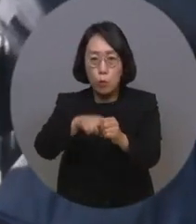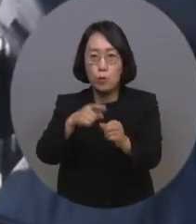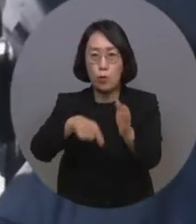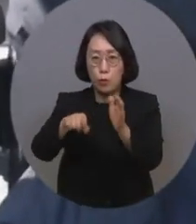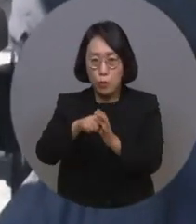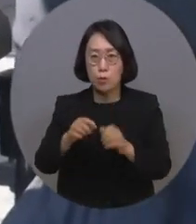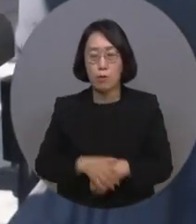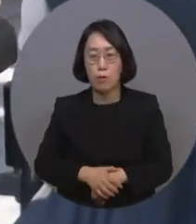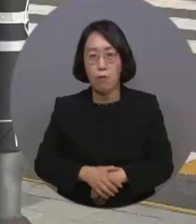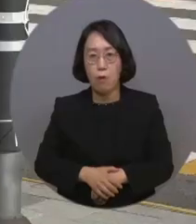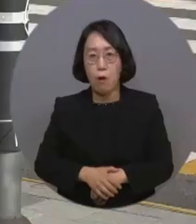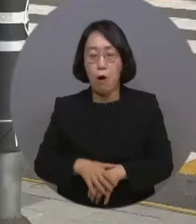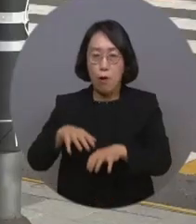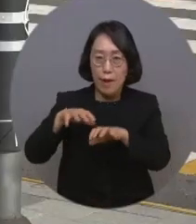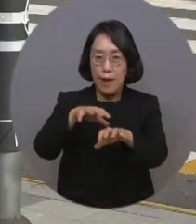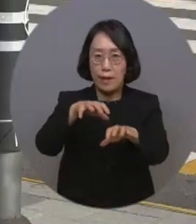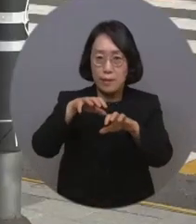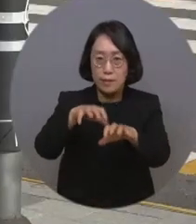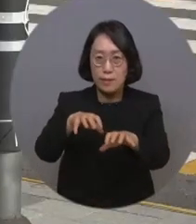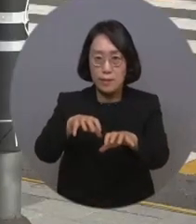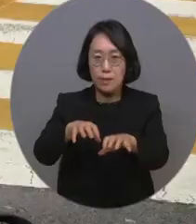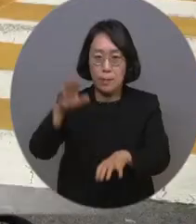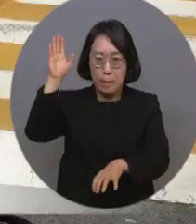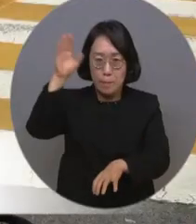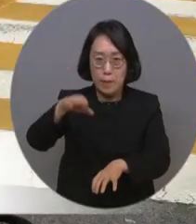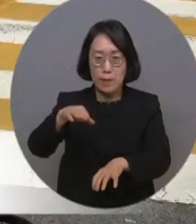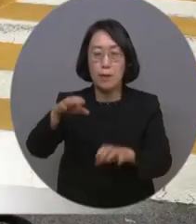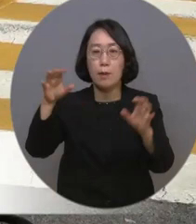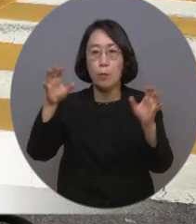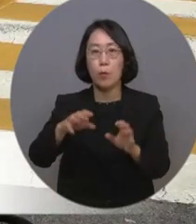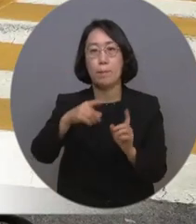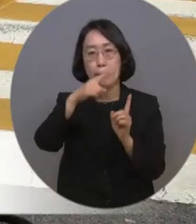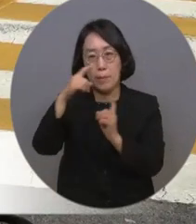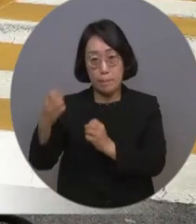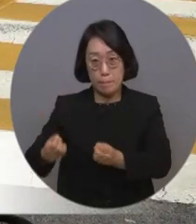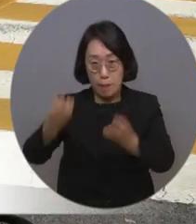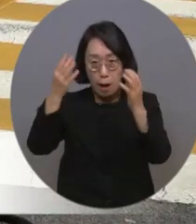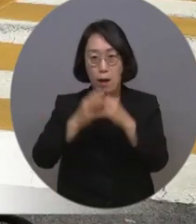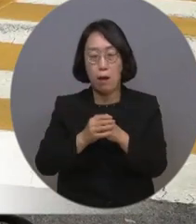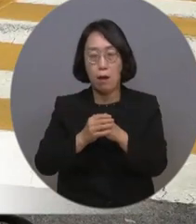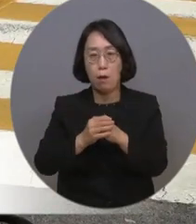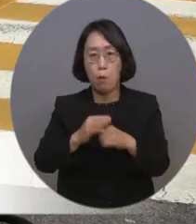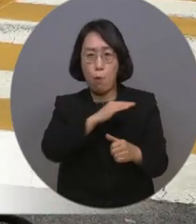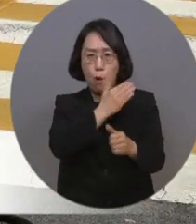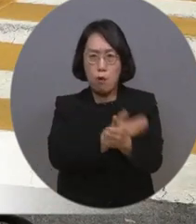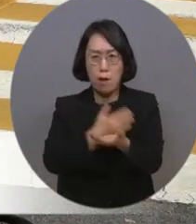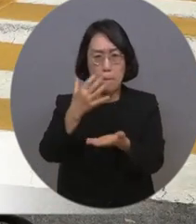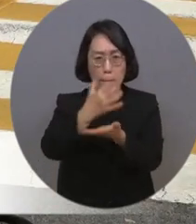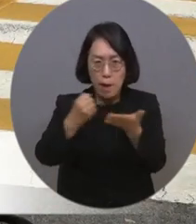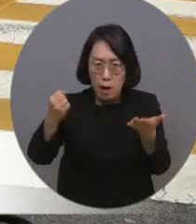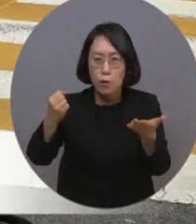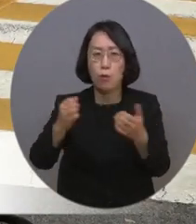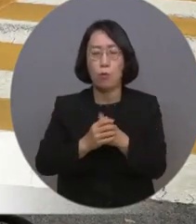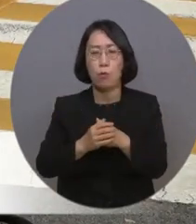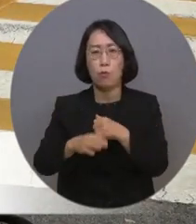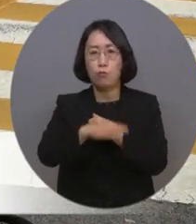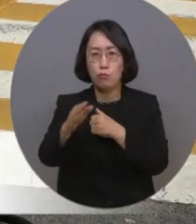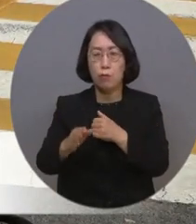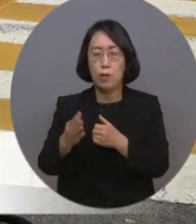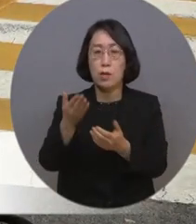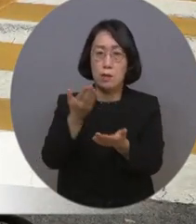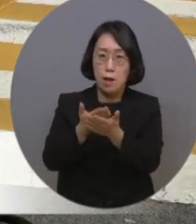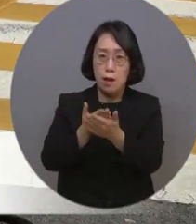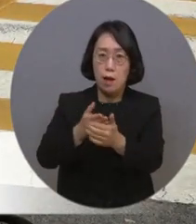가는 세상 거리행진 발대식이 진행되었습니다. 장애라는 이유로 권리마저 빼앗기고 살아왔습니다. 우리가 요구하는